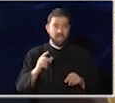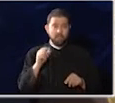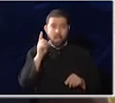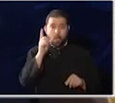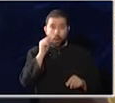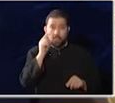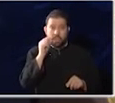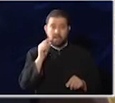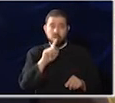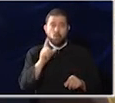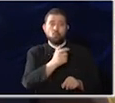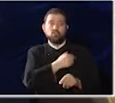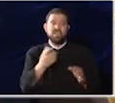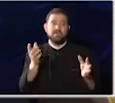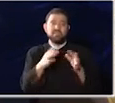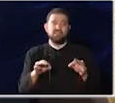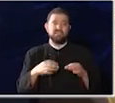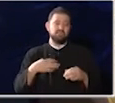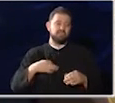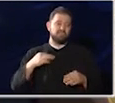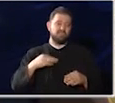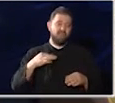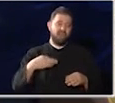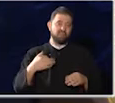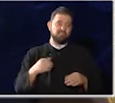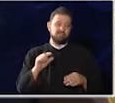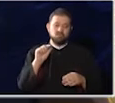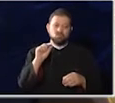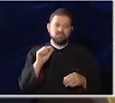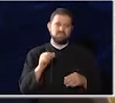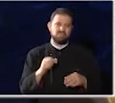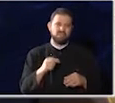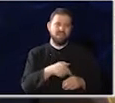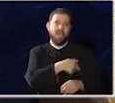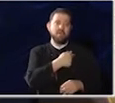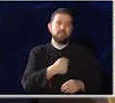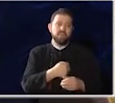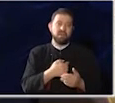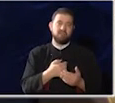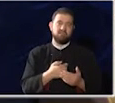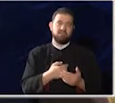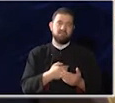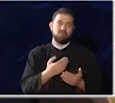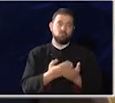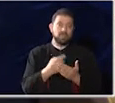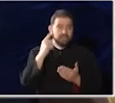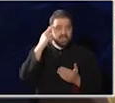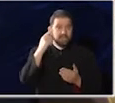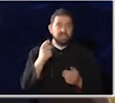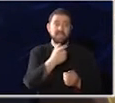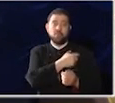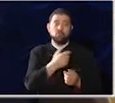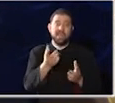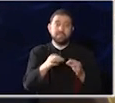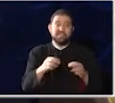suntem umani, nu putem rămâne indiferenți. Un pic de compasiune. Ne putem transpune în locul